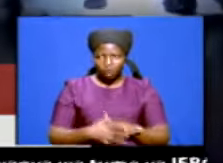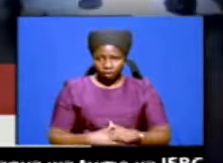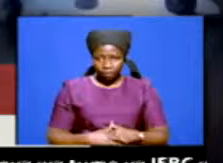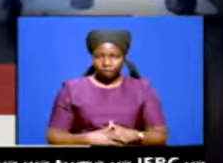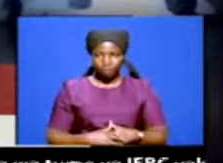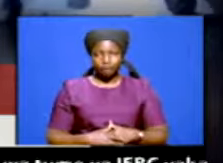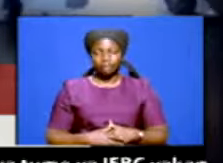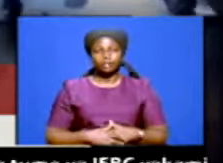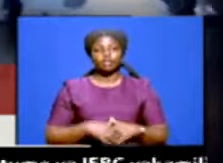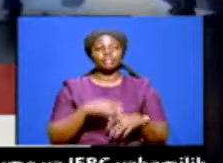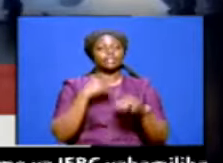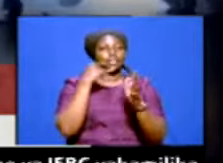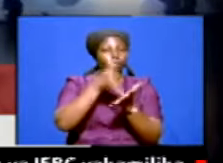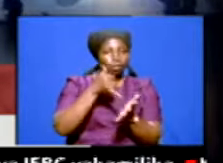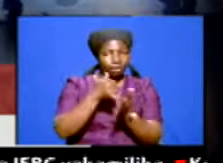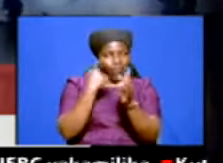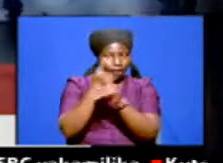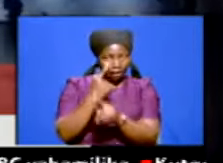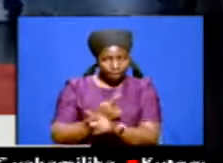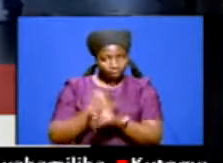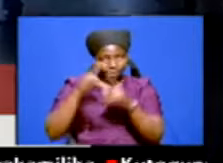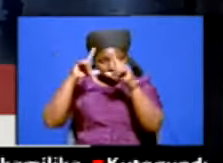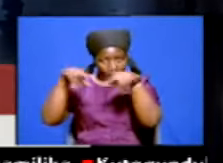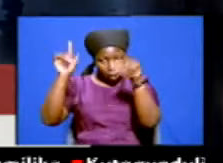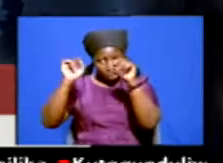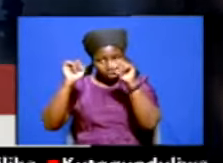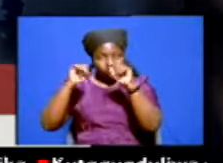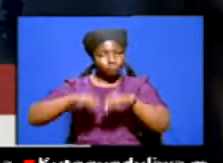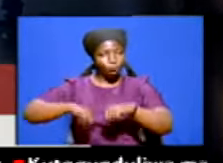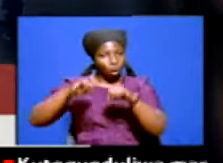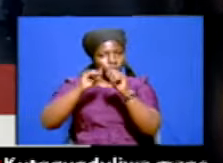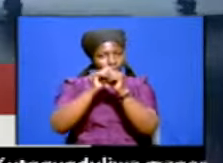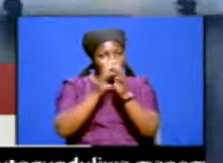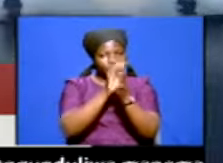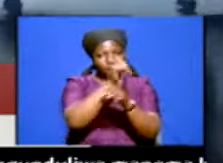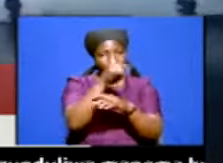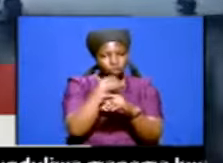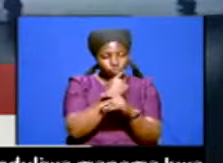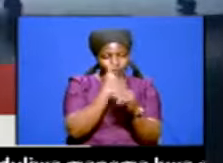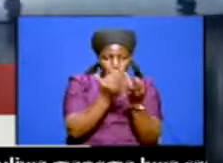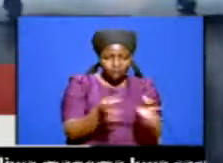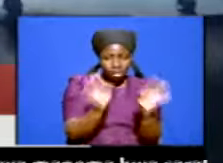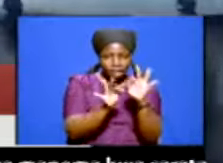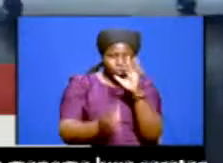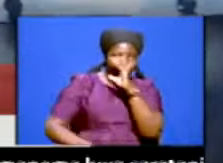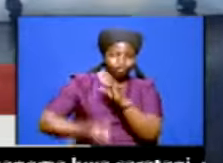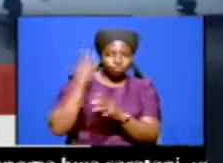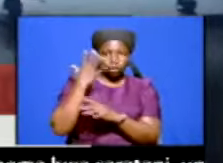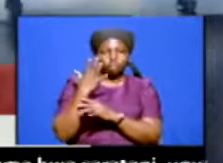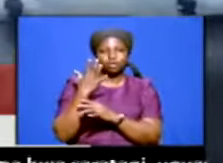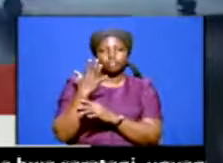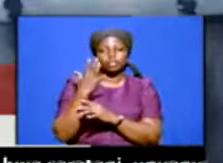na mfalme wa Japani Naruhito, ambao waliidhinisha rasmi ufunguzi wa michezo hiyo.